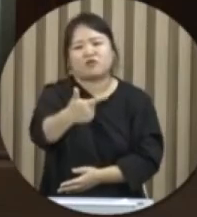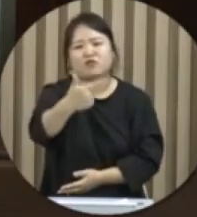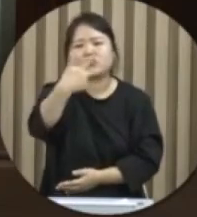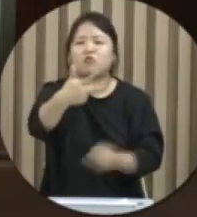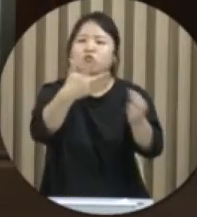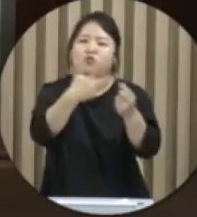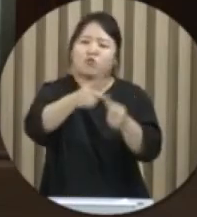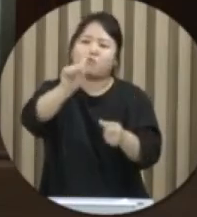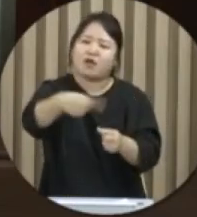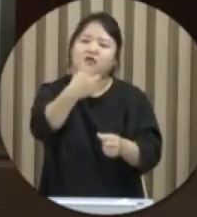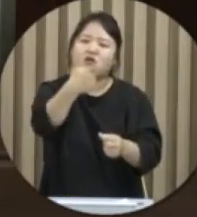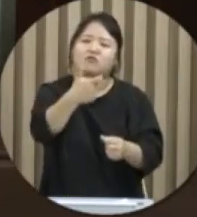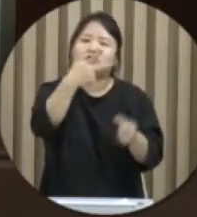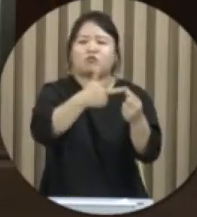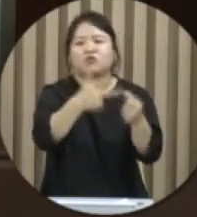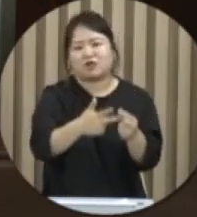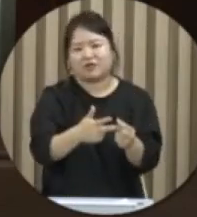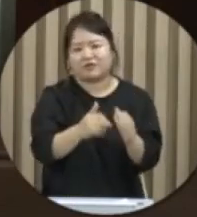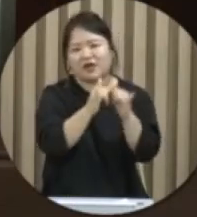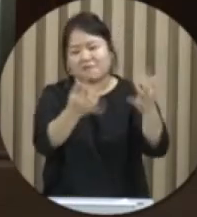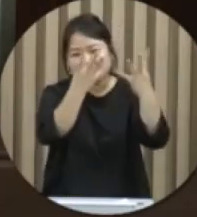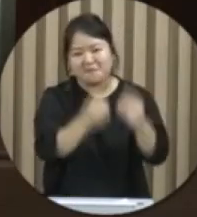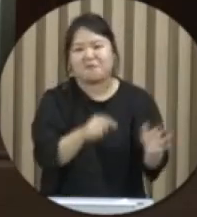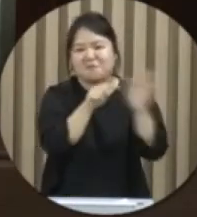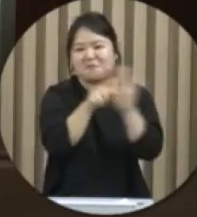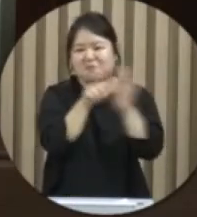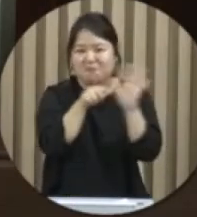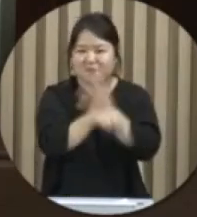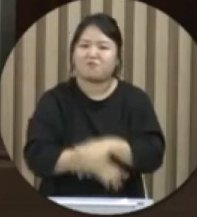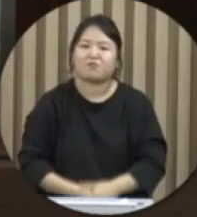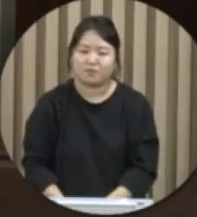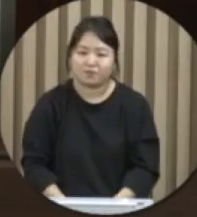이용객을 가지고 있는 역사로 자리하게 되었습니다